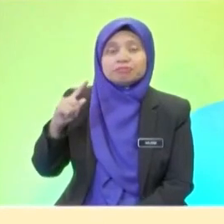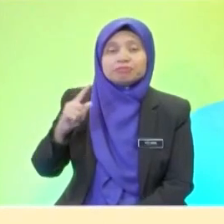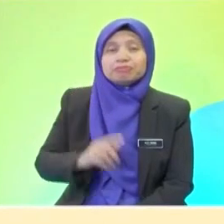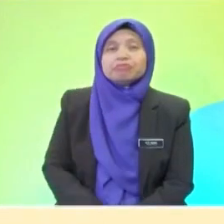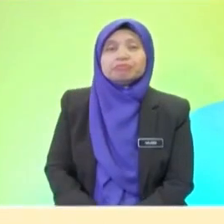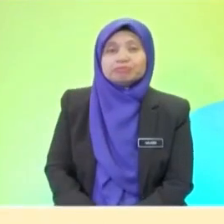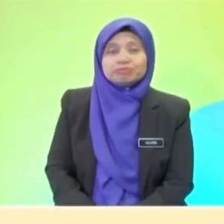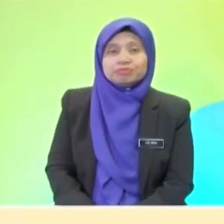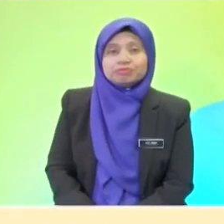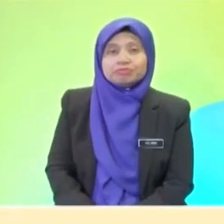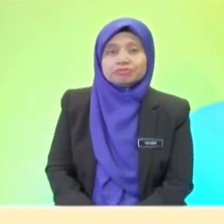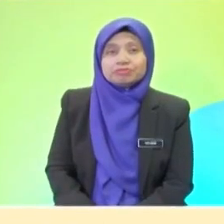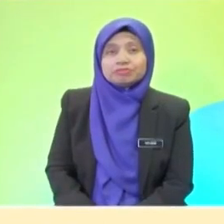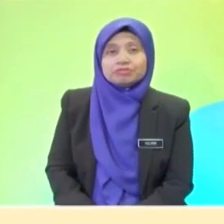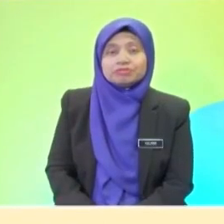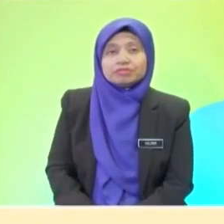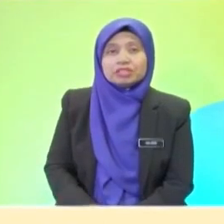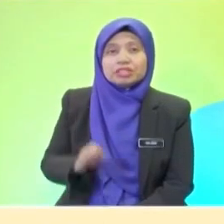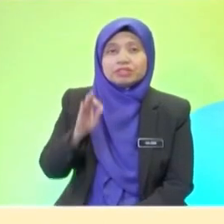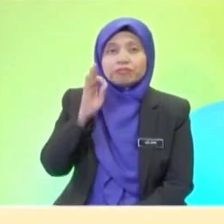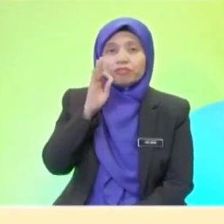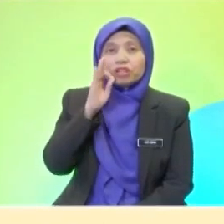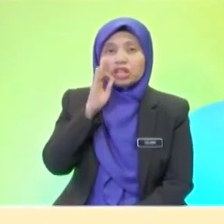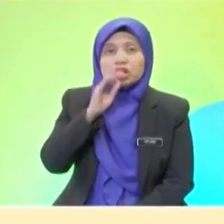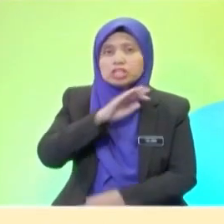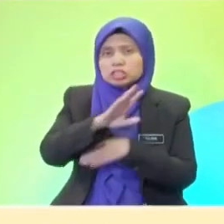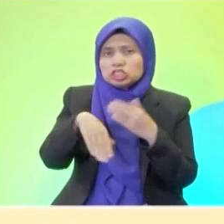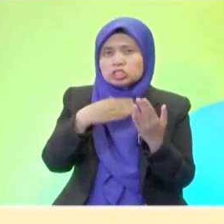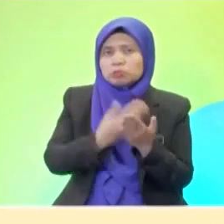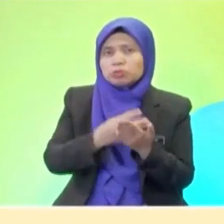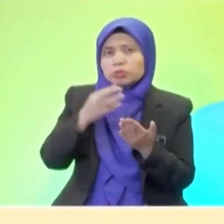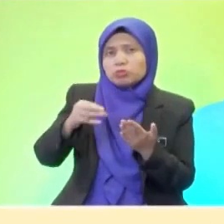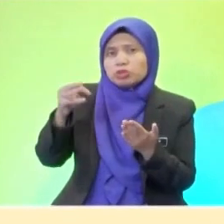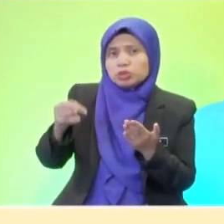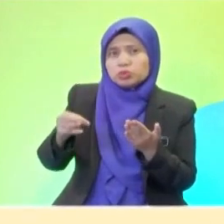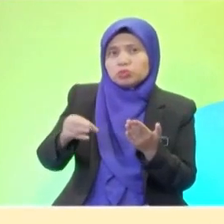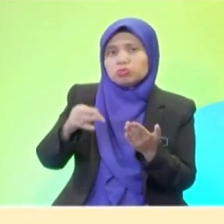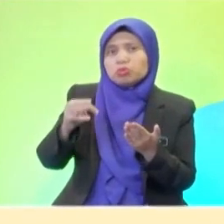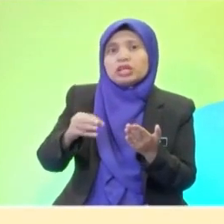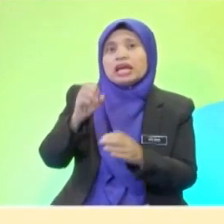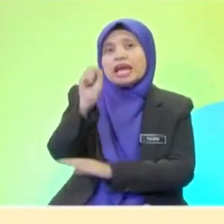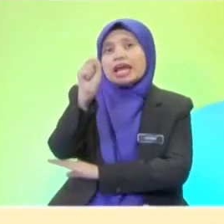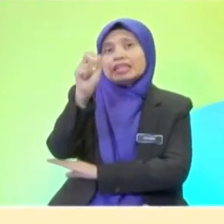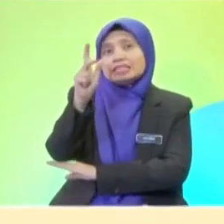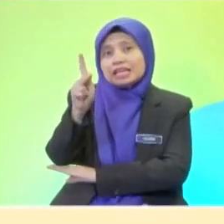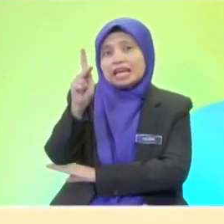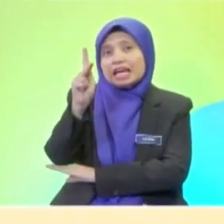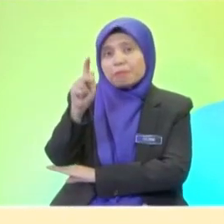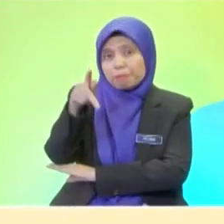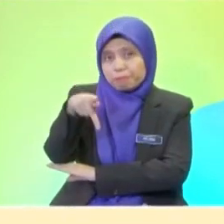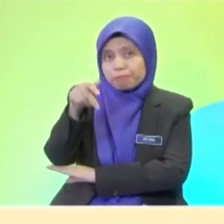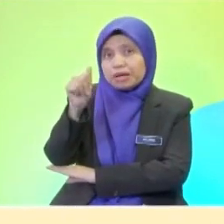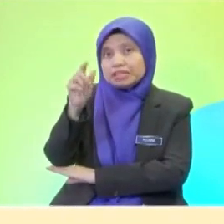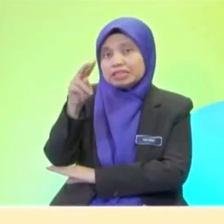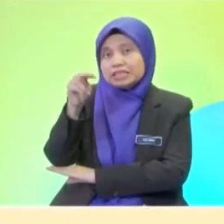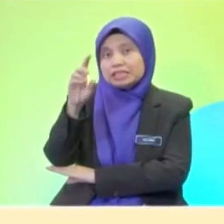faqihah bingki Khairul Fitria ke-4 murid ini merupakan murid dari Rizki Pandan Indah ompong